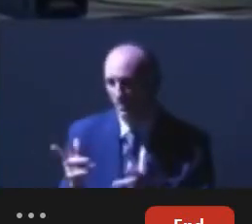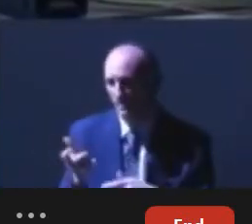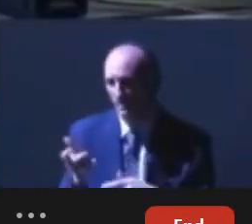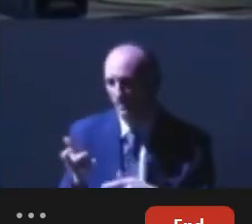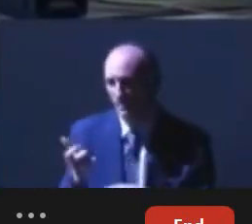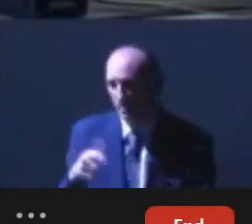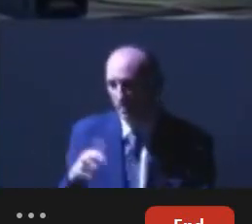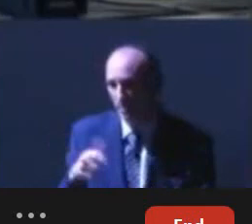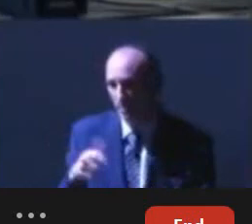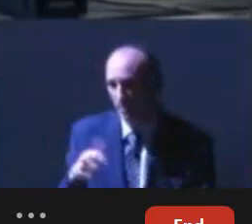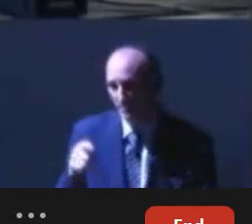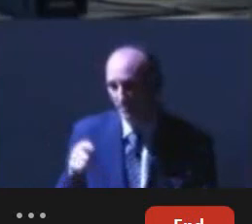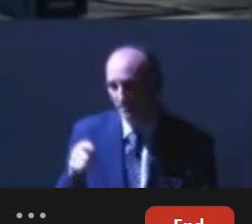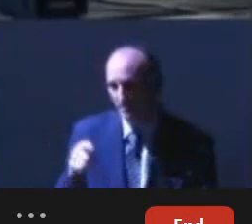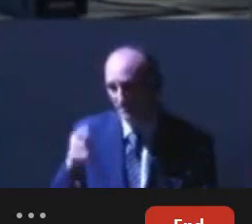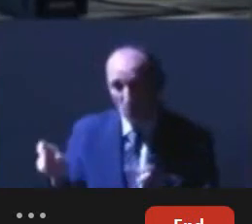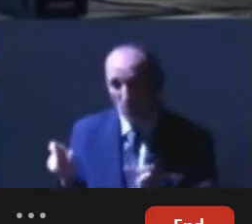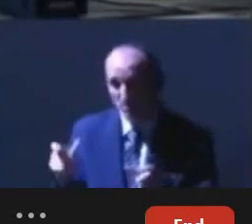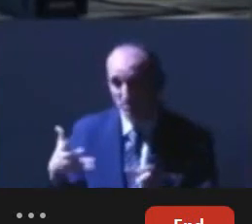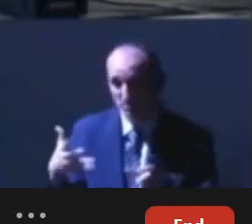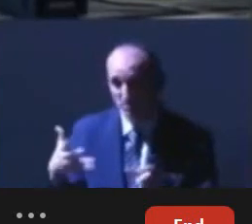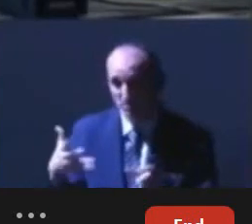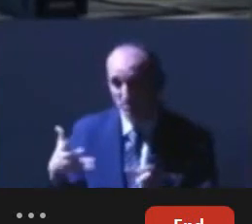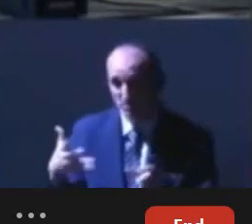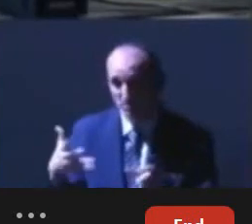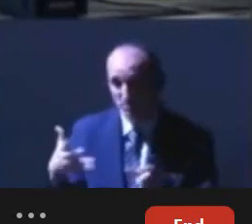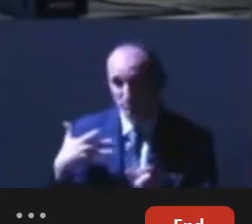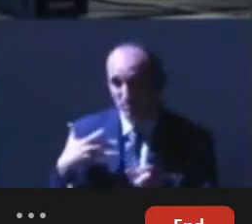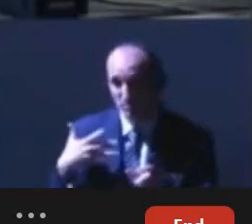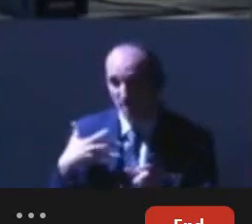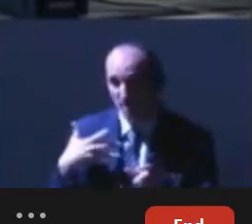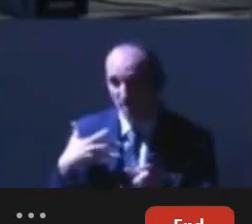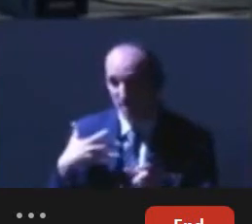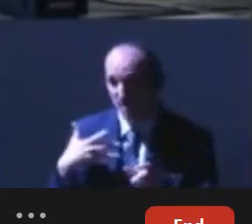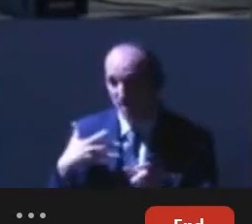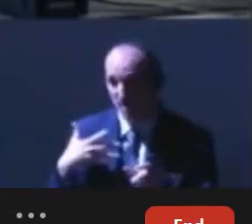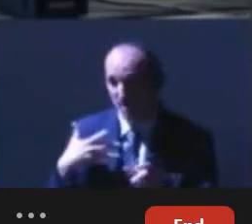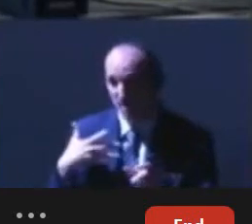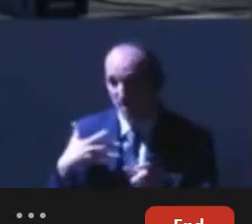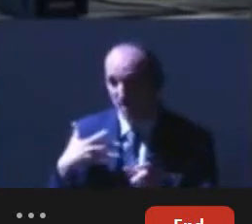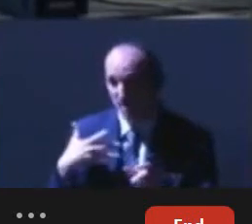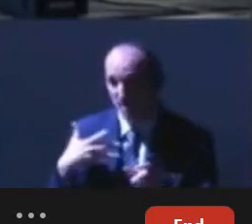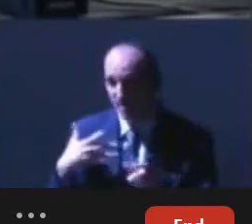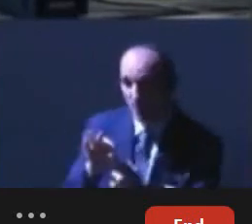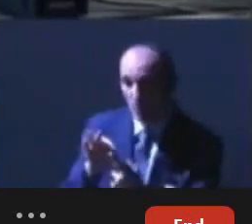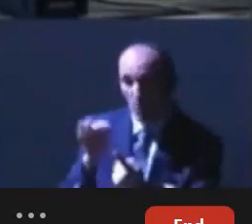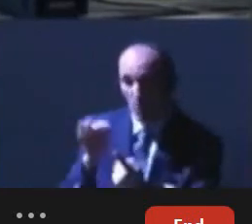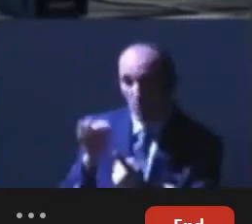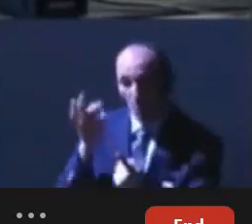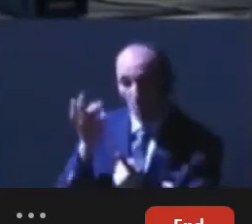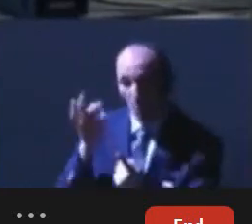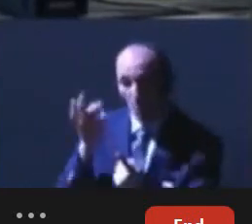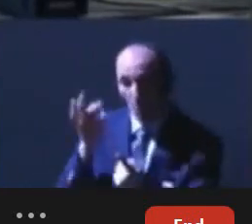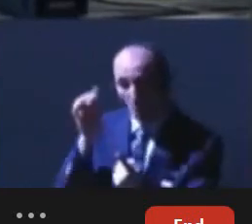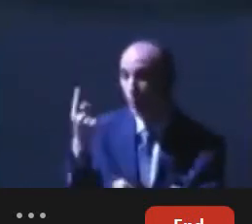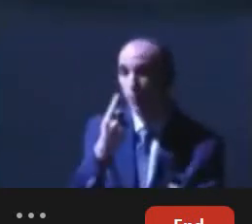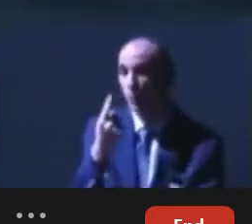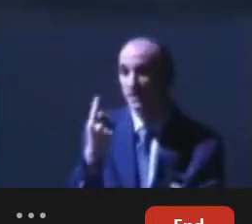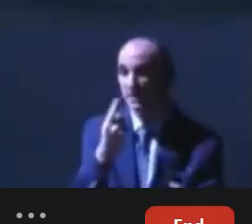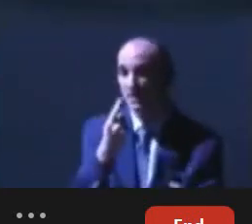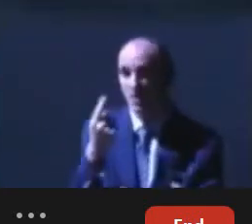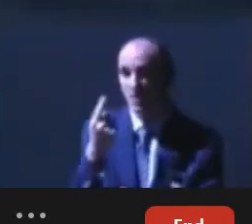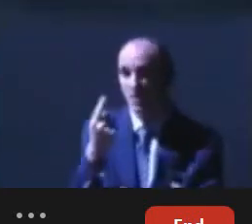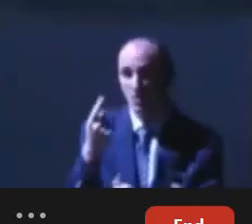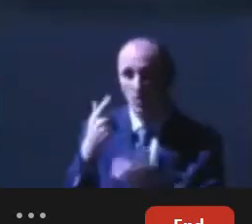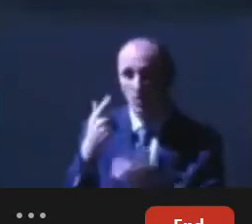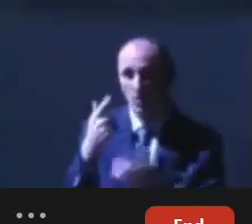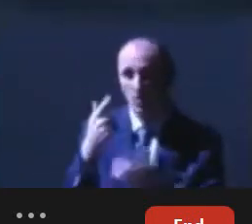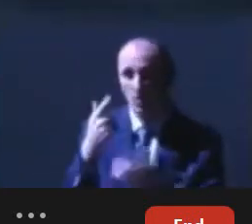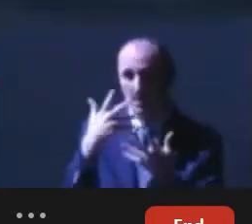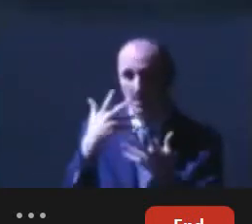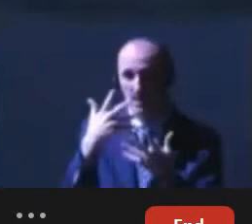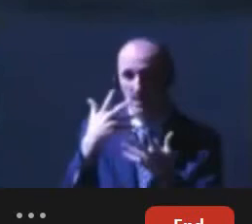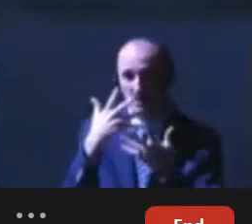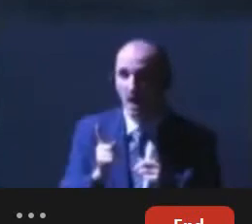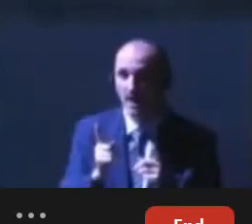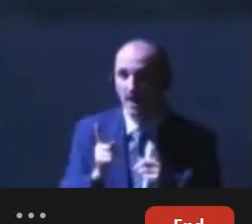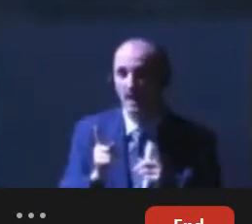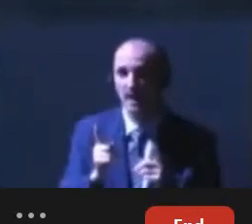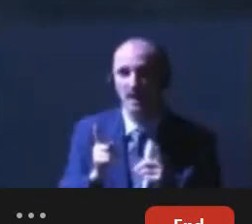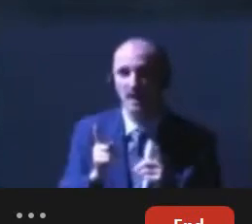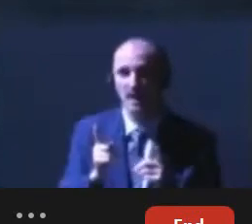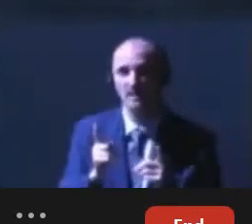người tập hợp với một mục tiêu giống nhau, và họ có một cái mục tiêu rất là rõ ràng là thay đổi các